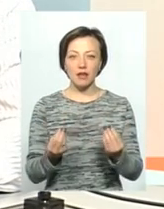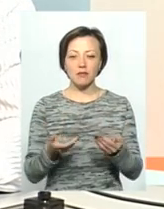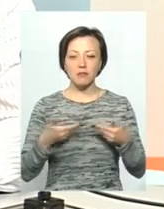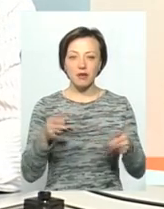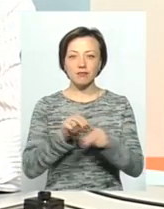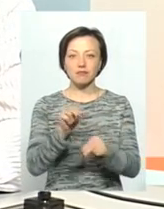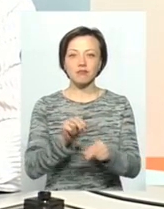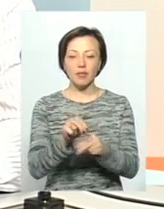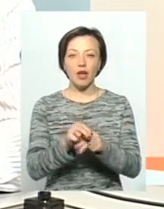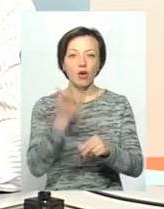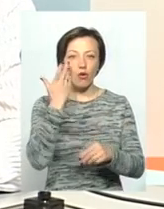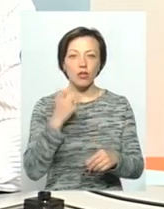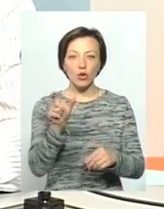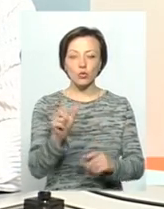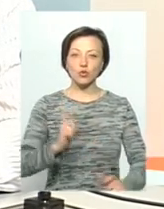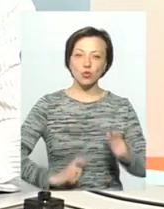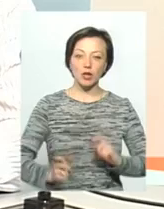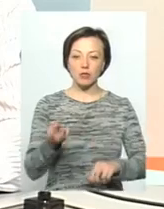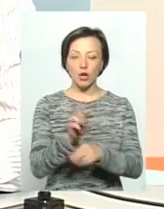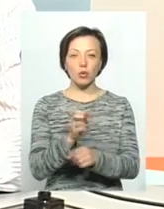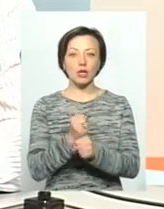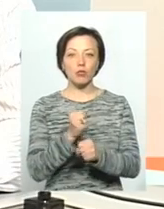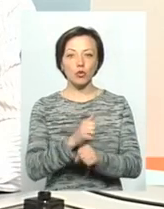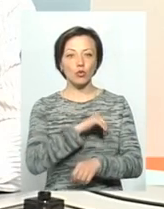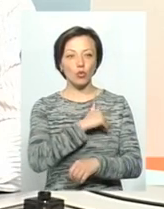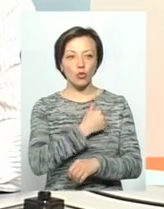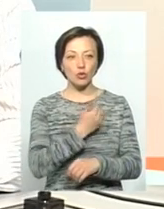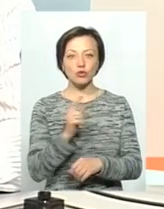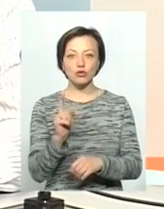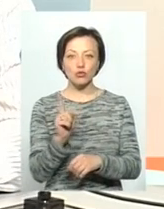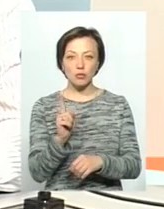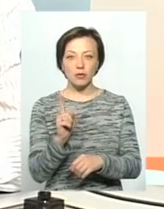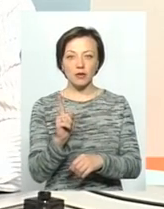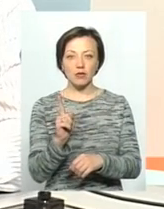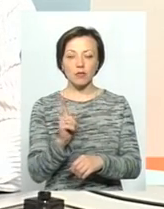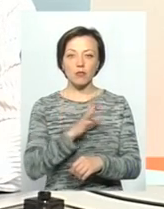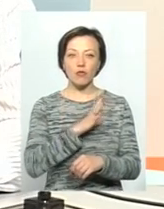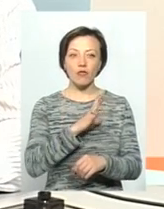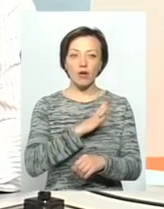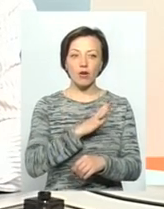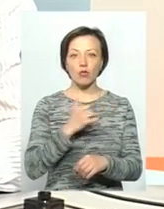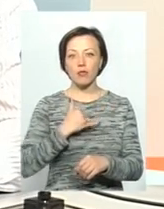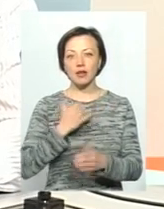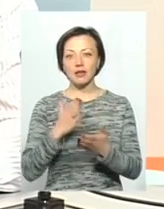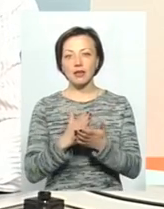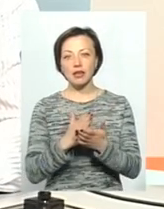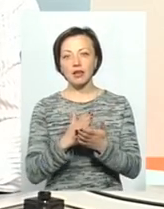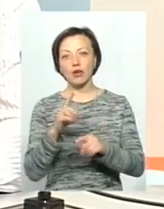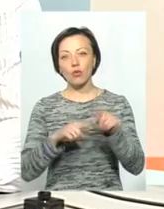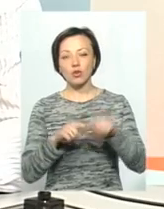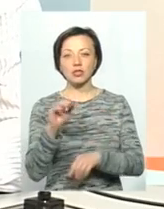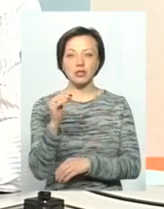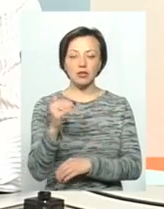вирощуємо. І коли людина, студент чи хтось приходить на роботу, хоче, щоб навіть де хтось буває дзвонити, от у мене є дитина, там у мене є родич,